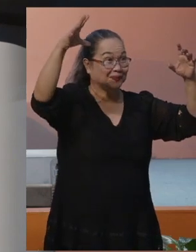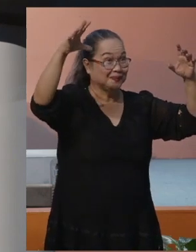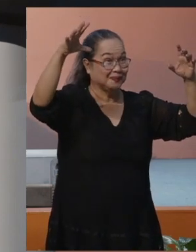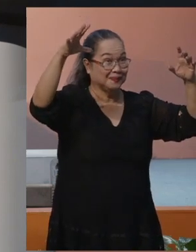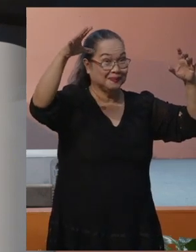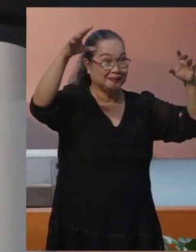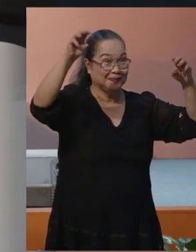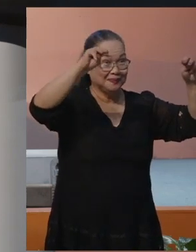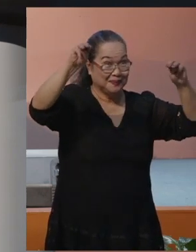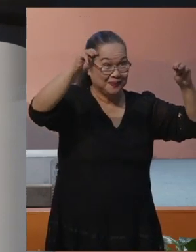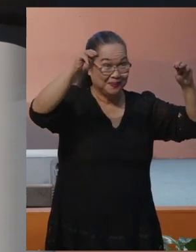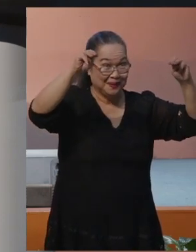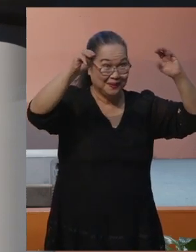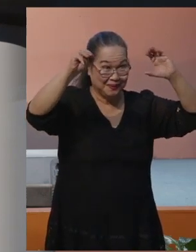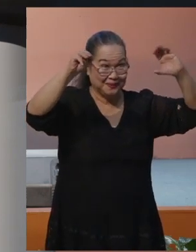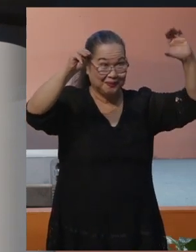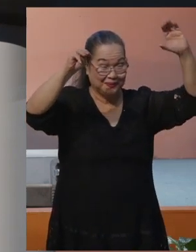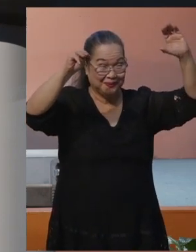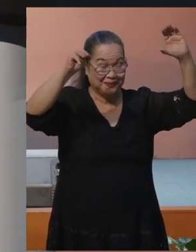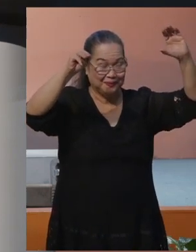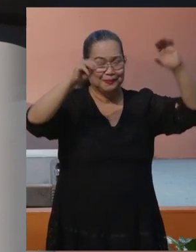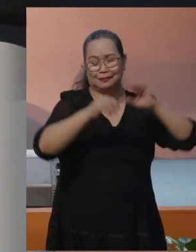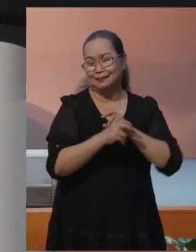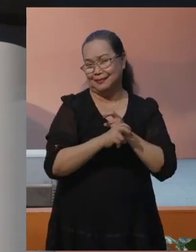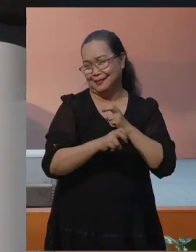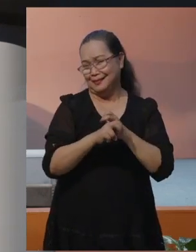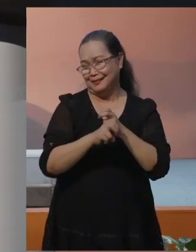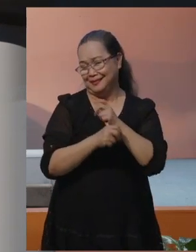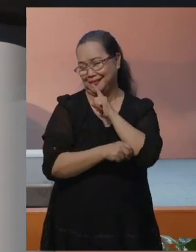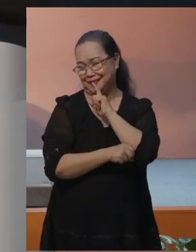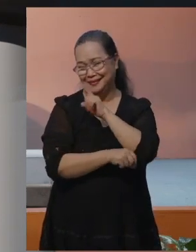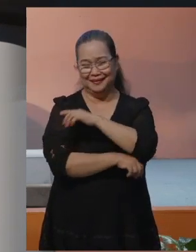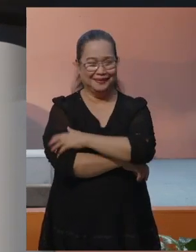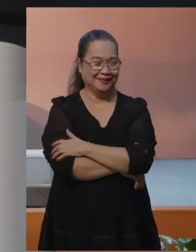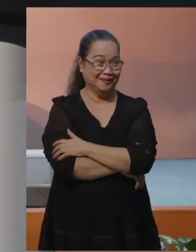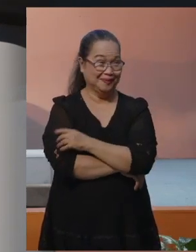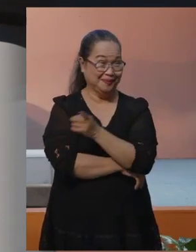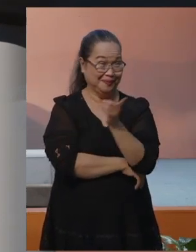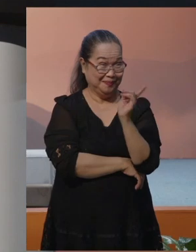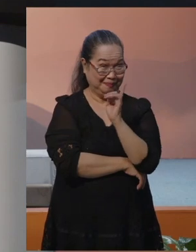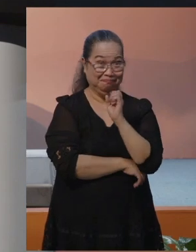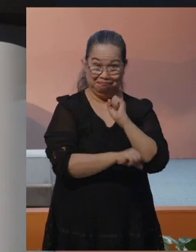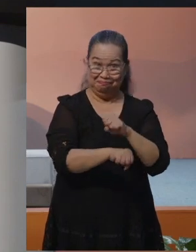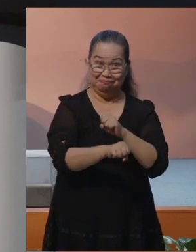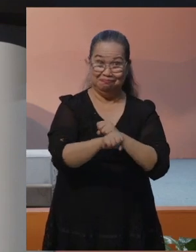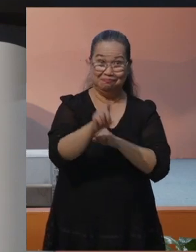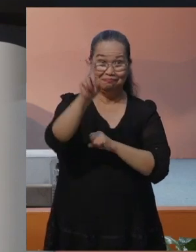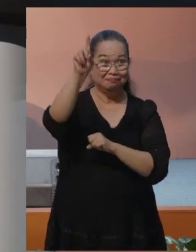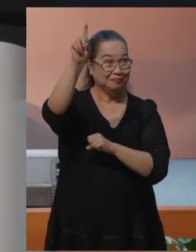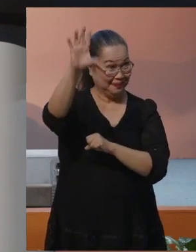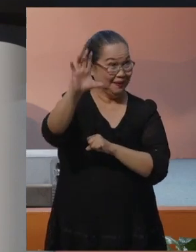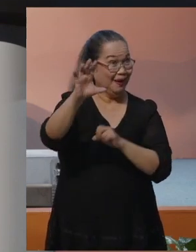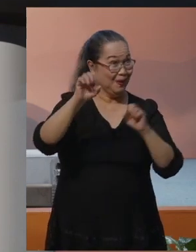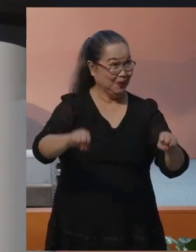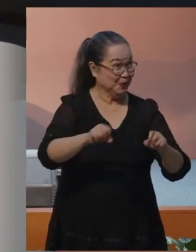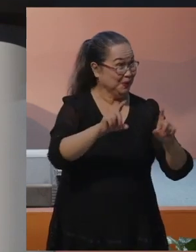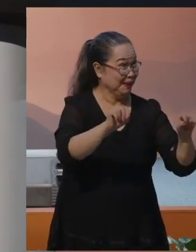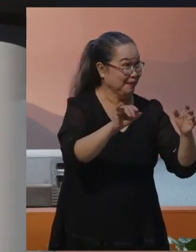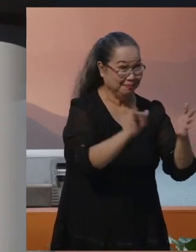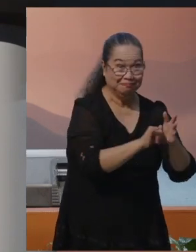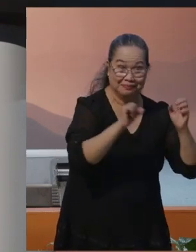paggalaw ng buwan. Ang hirap nun, ha? Kaya bang gawin ng Diyos yun? Eh, sino ba gumawa sa